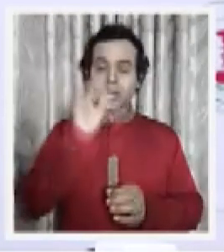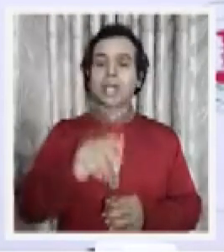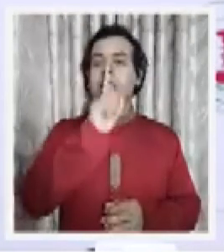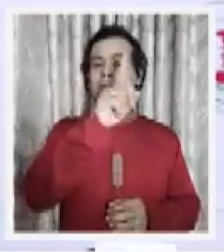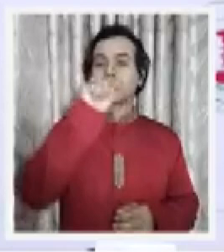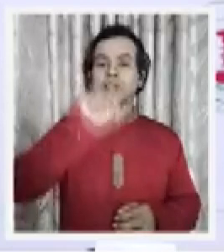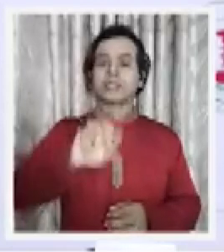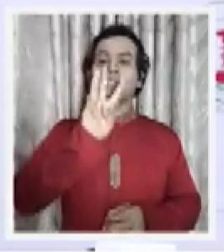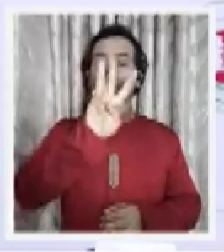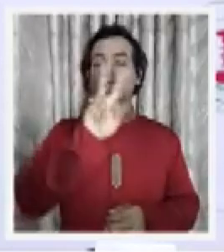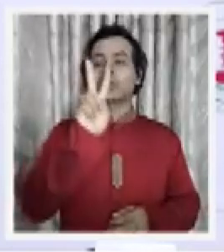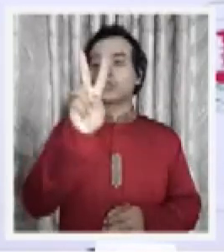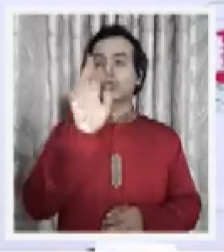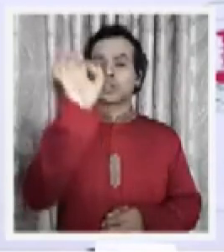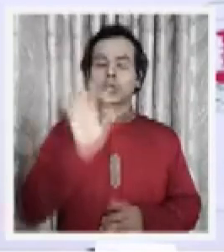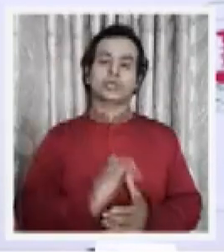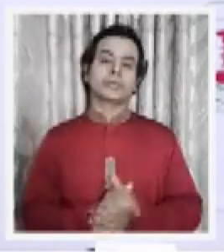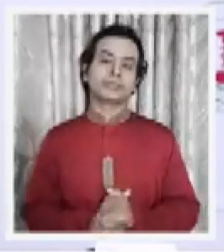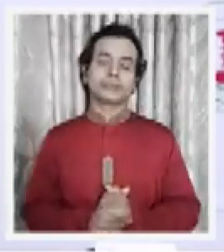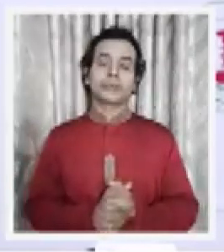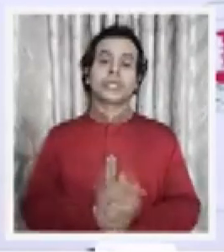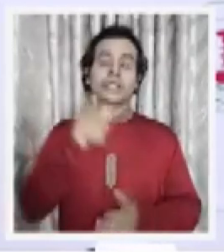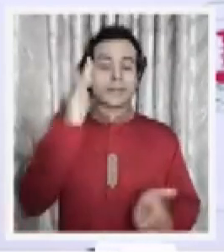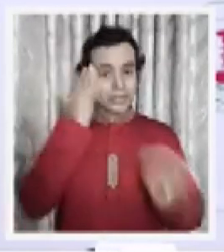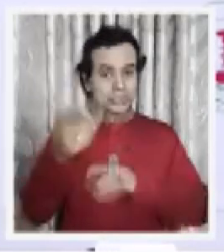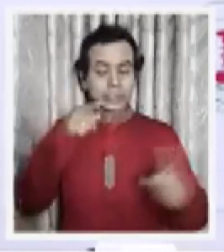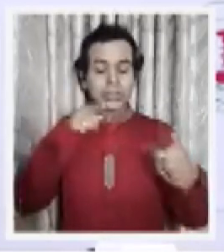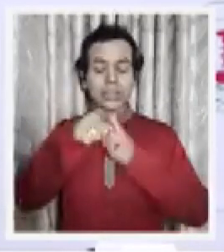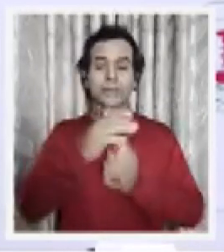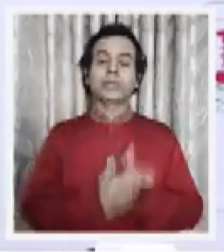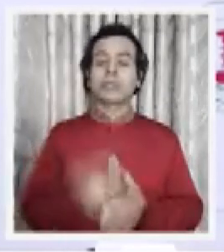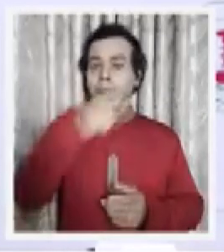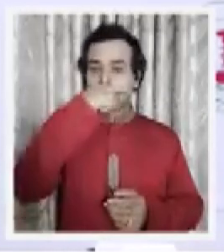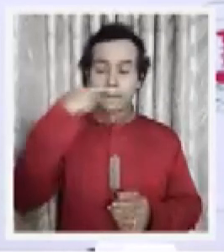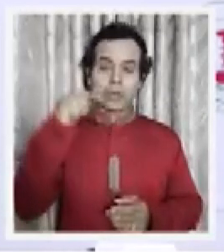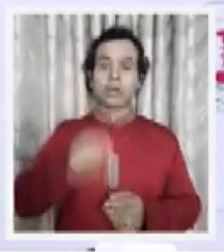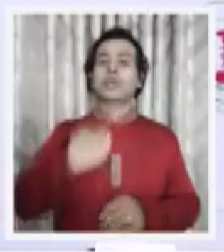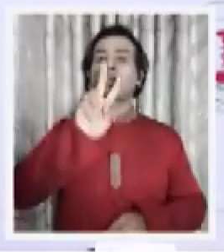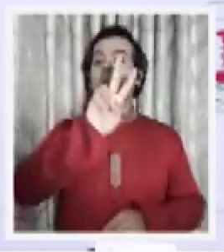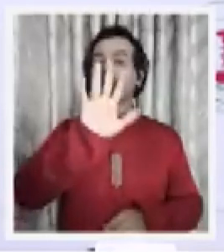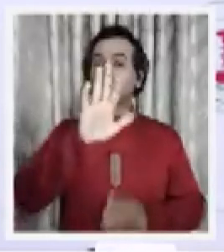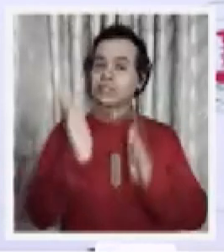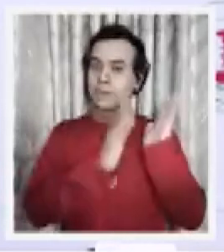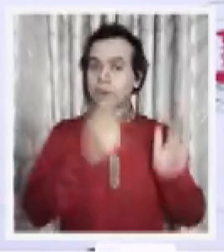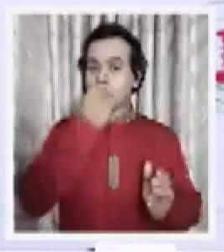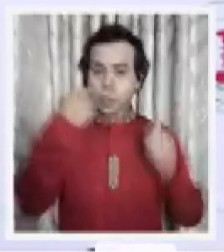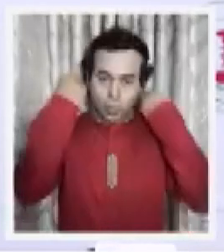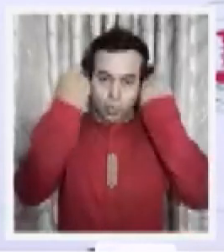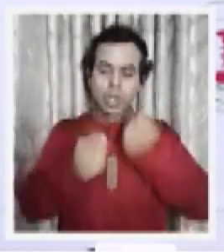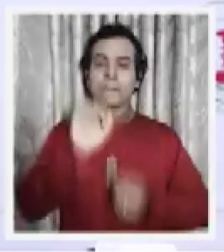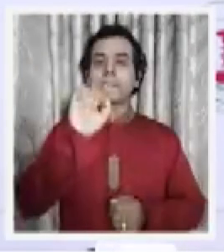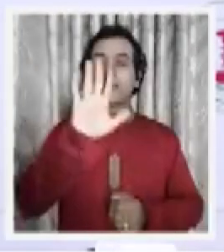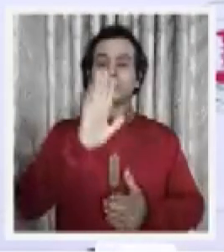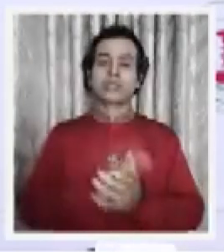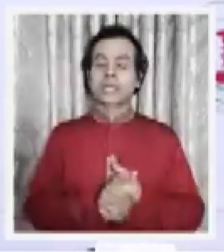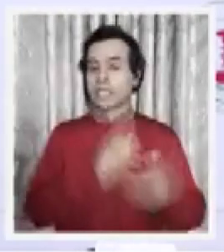শনাক্ত বিবেচনায় মৃত্যুর হার 1.32%। যারা মৃত্যুবরণ করেছেন 24 ঘন্টায়, তাদের মধ্যে পুরুষ 25 জন,